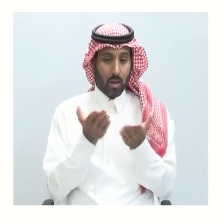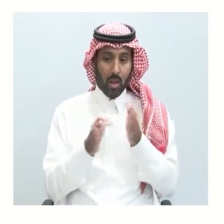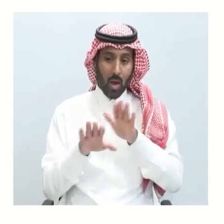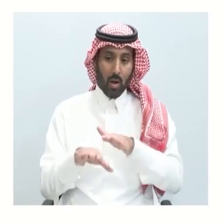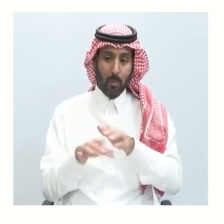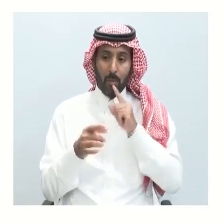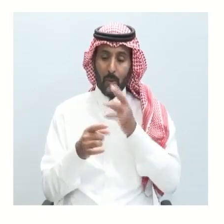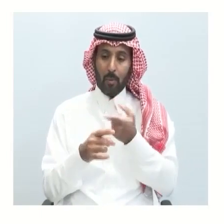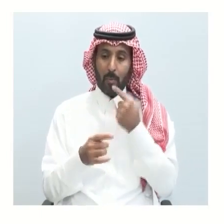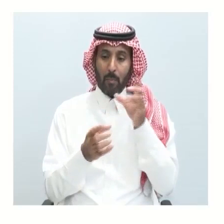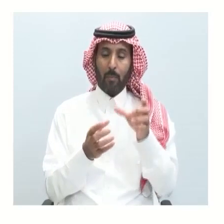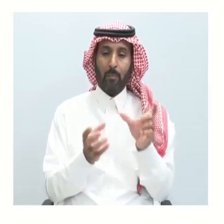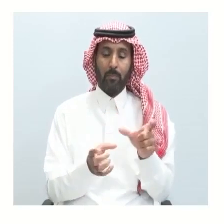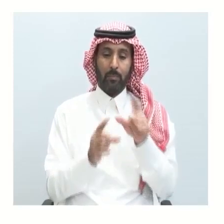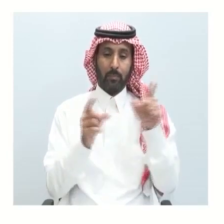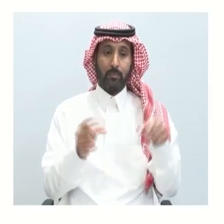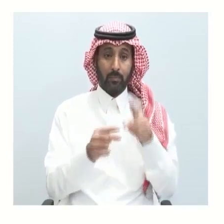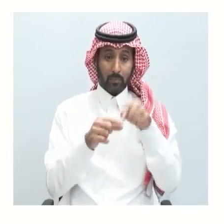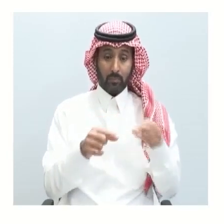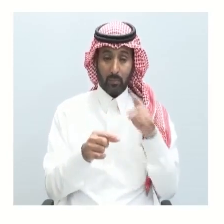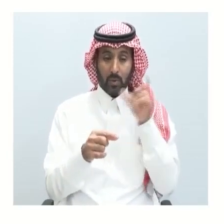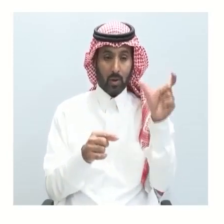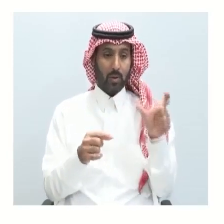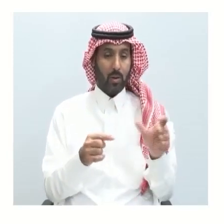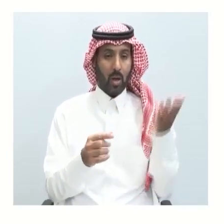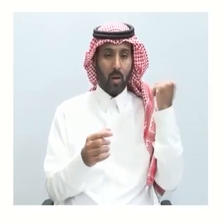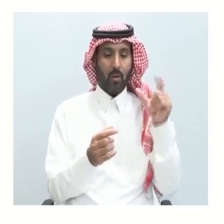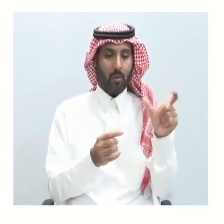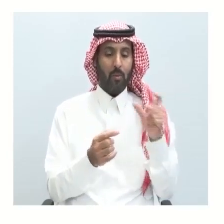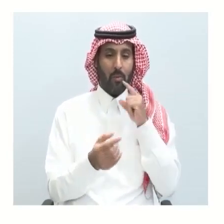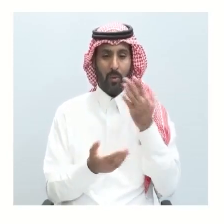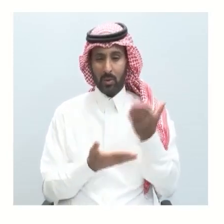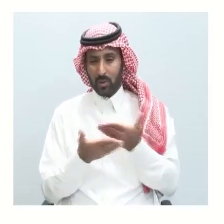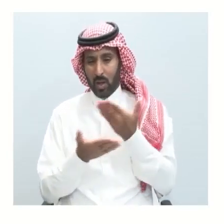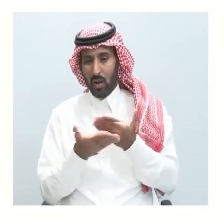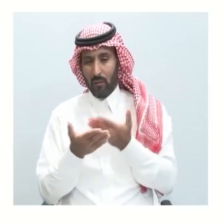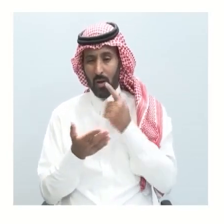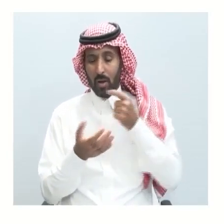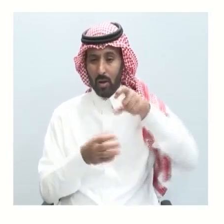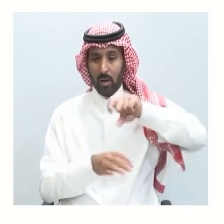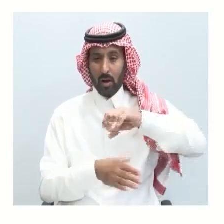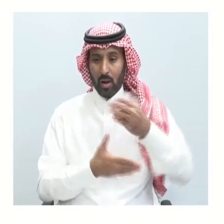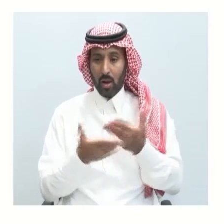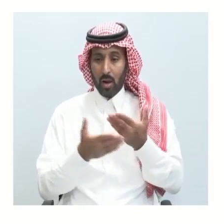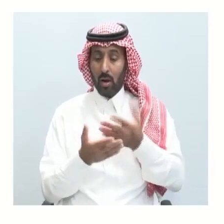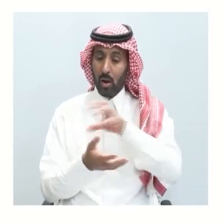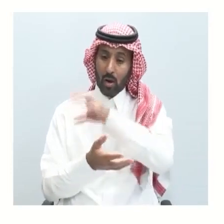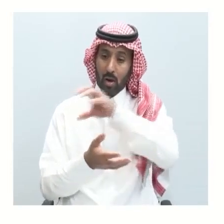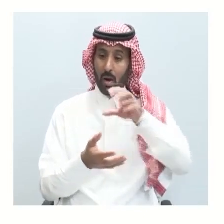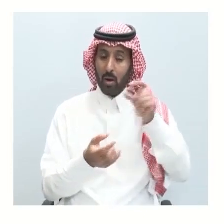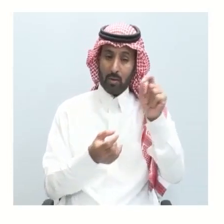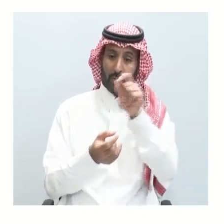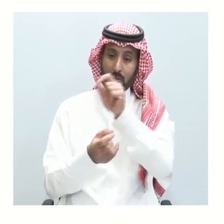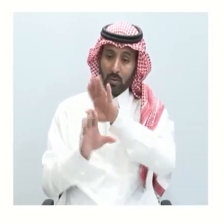الاتزان من بيانات التركيز. مفرداتنا السابقة وهي التفاعل الكيميائي، هي عملية يعاد فيها ترتيب